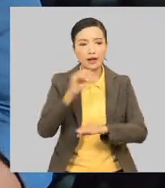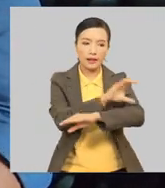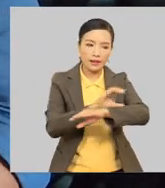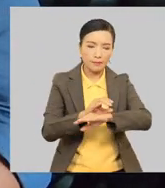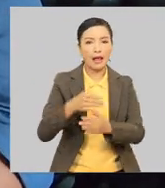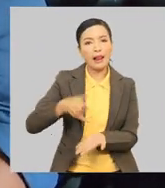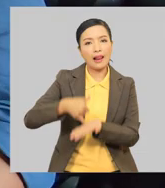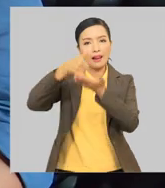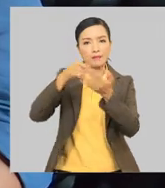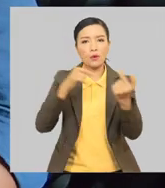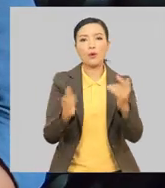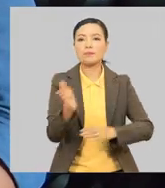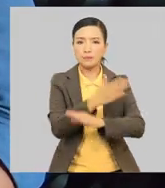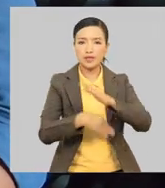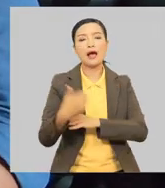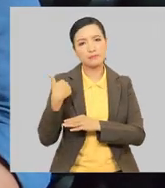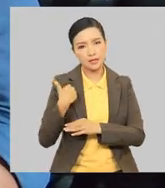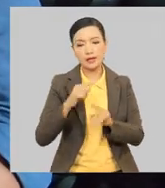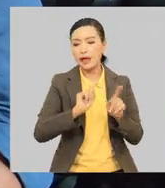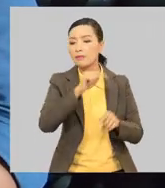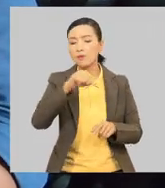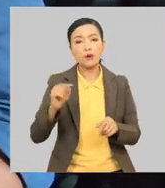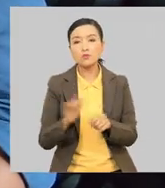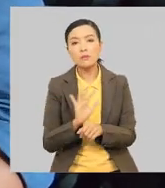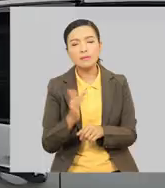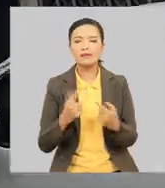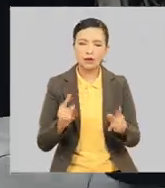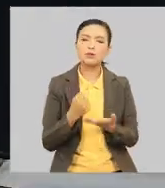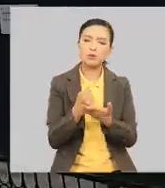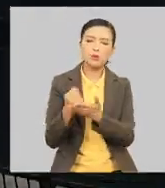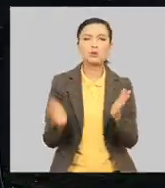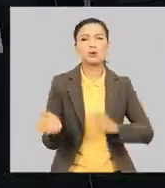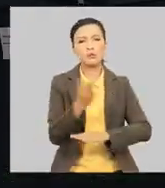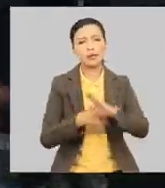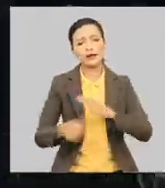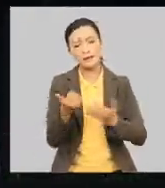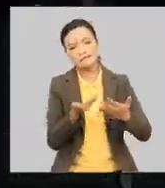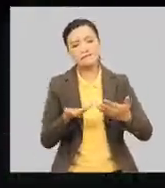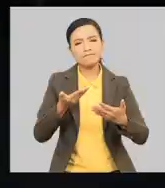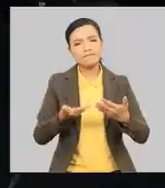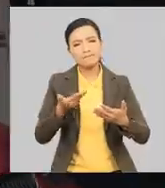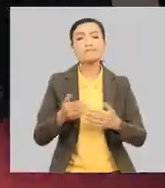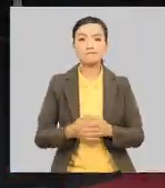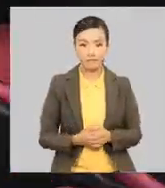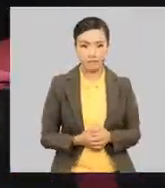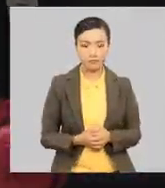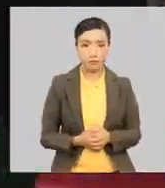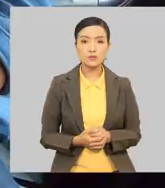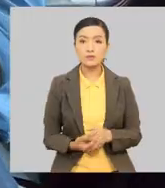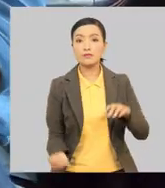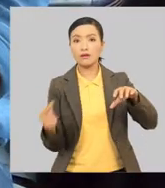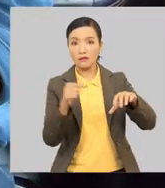จะมียังไม่ครบแต่ก็สามารถให้คนพิการอำนวยความสะดวกได้ในระดับหนึ่ง ตอนนี้ใกล้ถึงแล้วนะครับที่เราจะไปนี่เคยไปมาก่อน